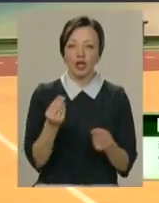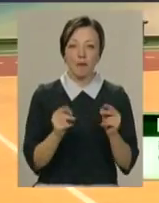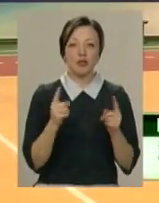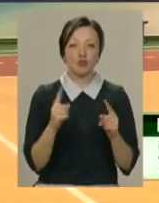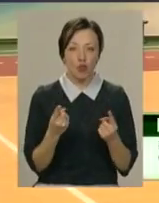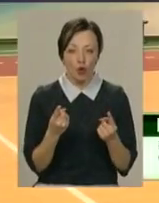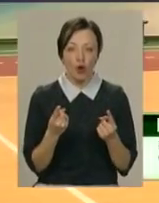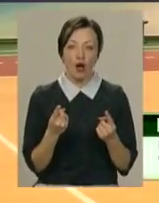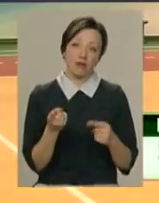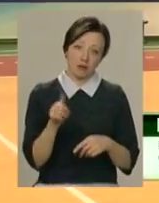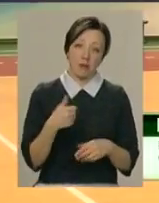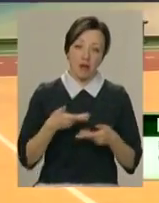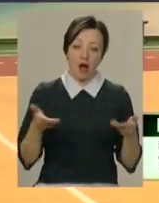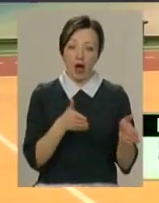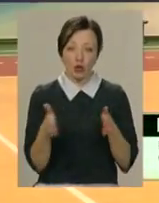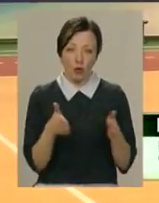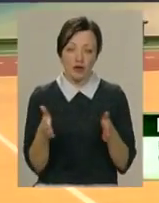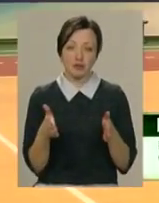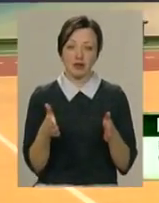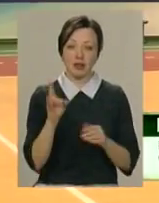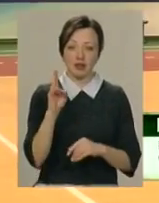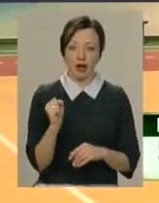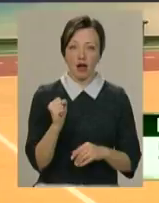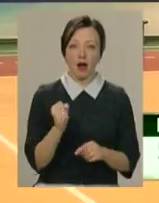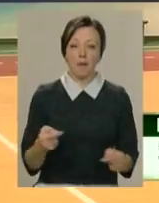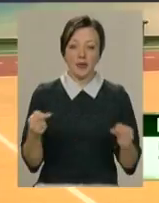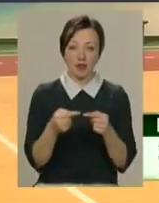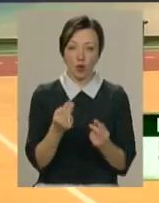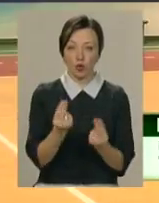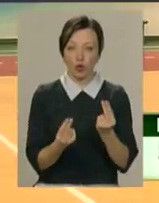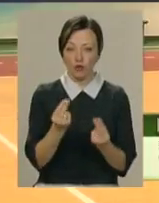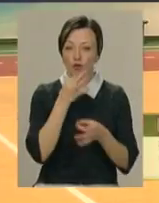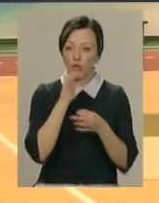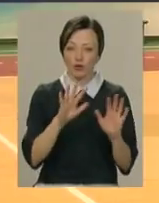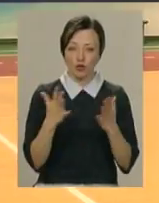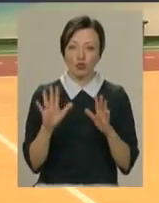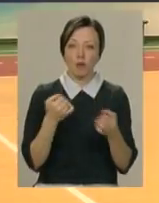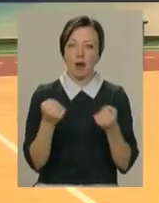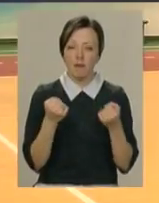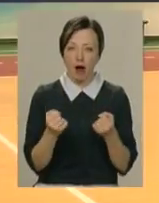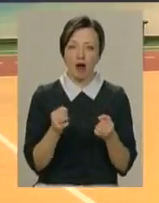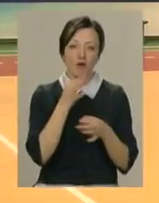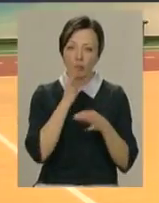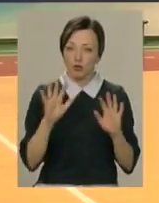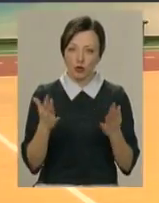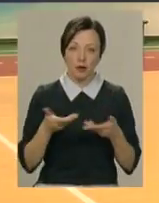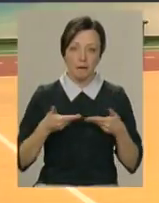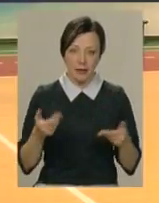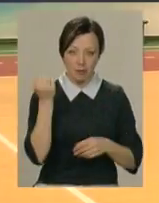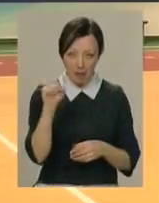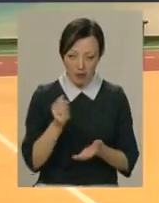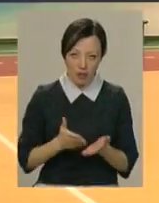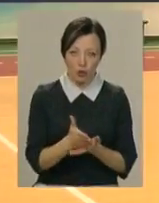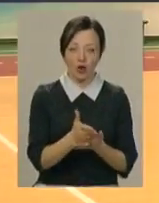что мы готовимся, естественно, на определенную игру. В любом случае будет борьба, в любом случае мы на победу